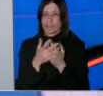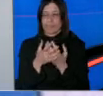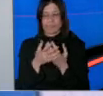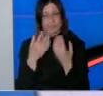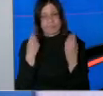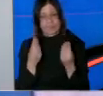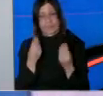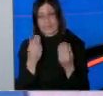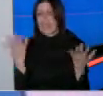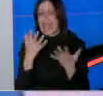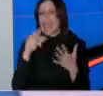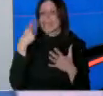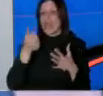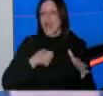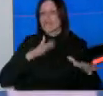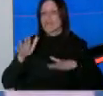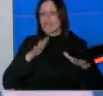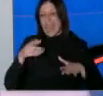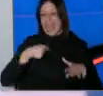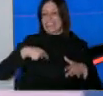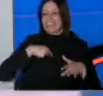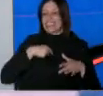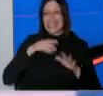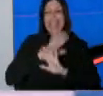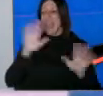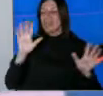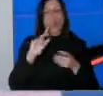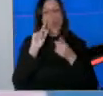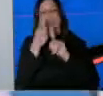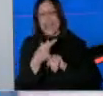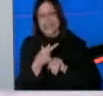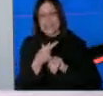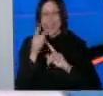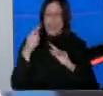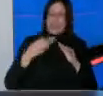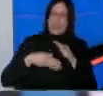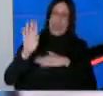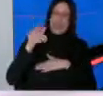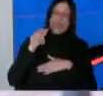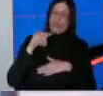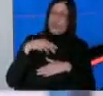רגע, למה יש לך? איך תהיה ראש ממשלה? אצלי אין רוטציה. אז הוא ילך,